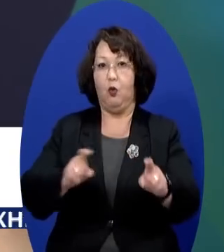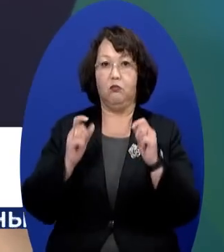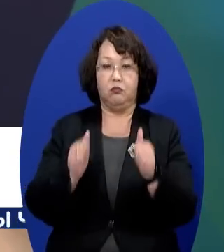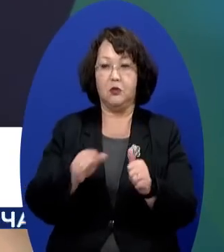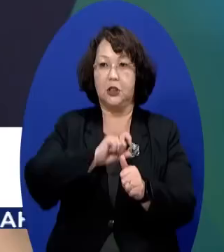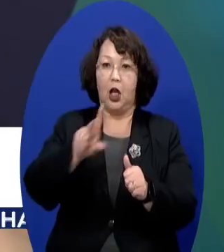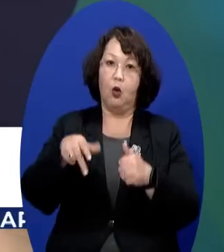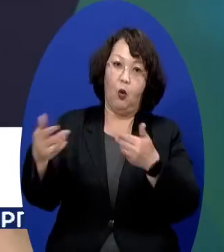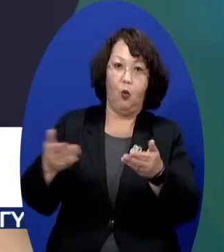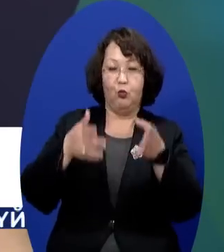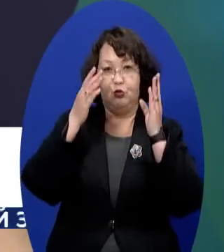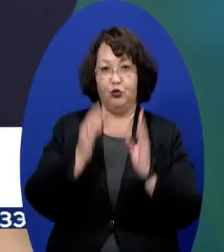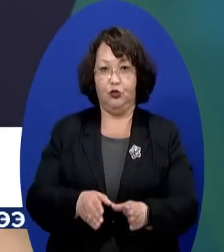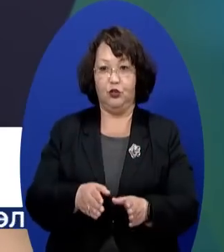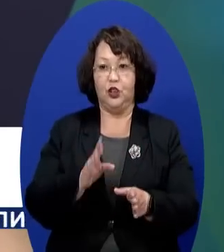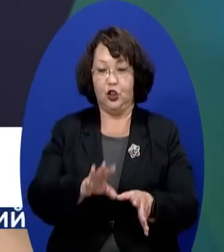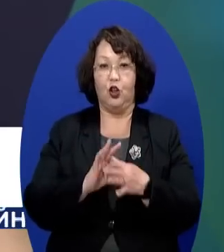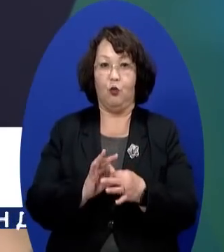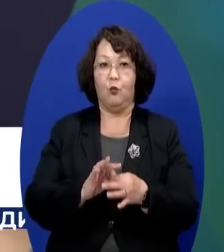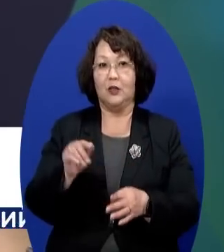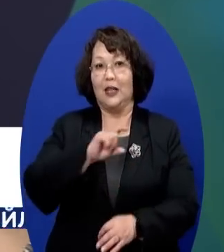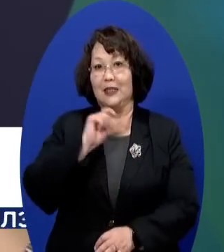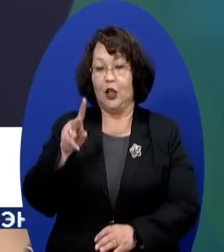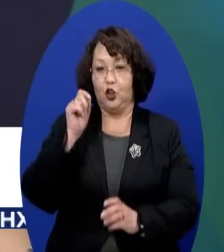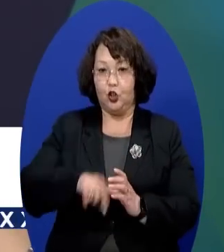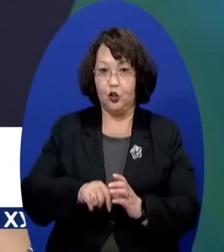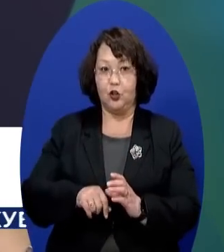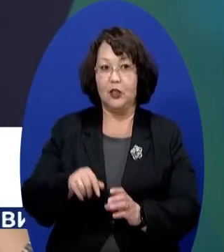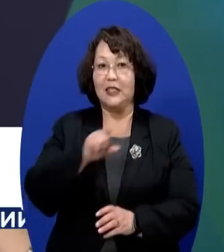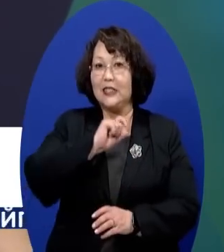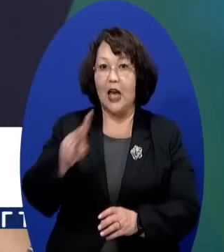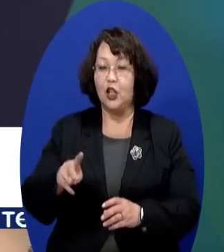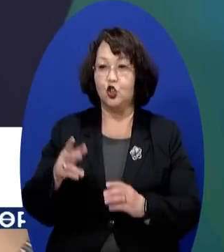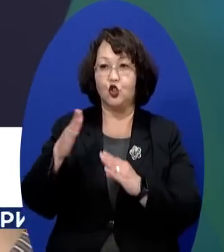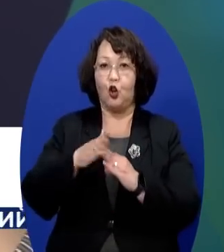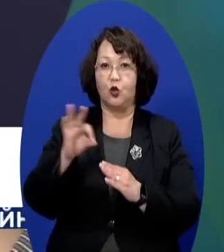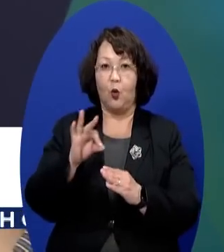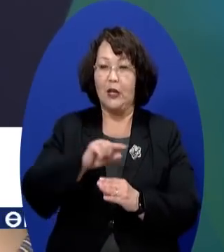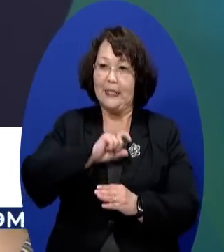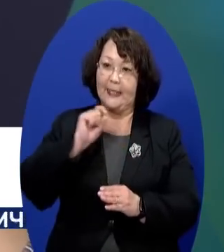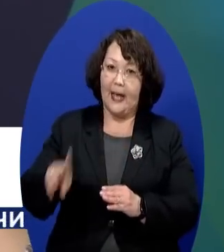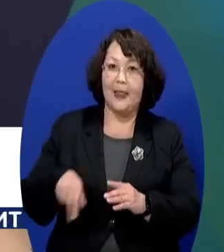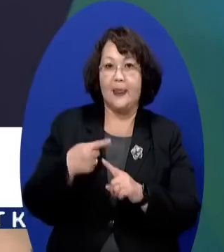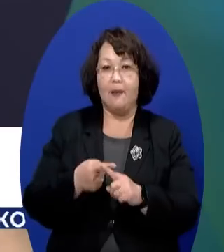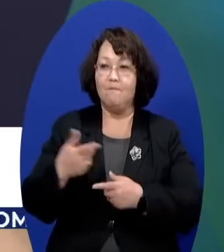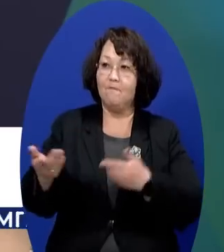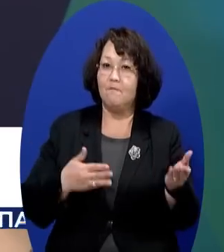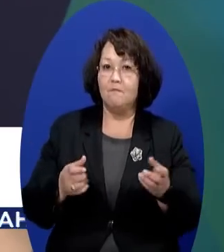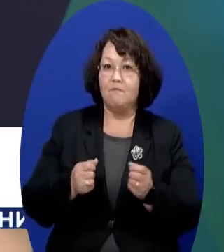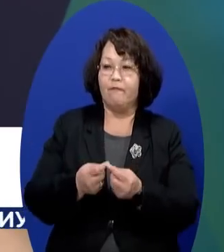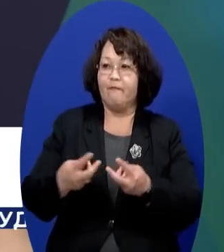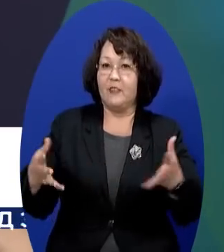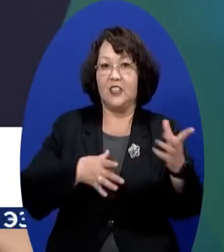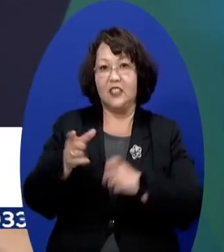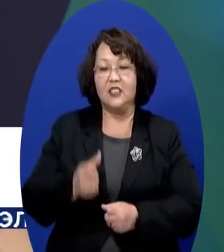дагаад чи тэр бид нэр яг энэ зах зээл дээр бол зөлийн ерөн зогсоохгүй. Зах багцаа нэми харьцагчаа нэми эдийнсгээ дэмжээ,